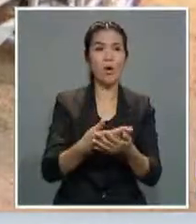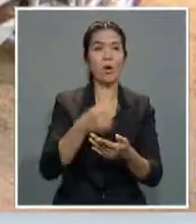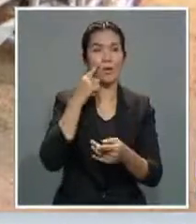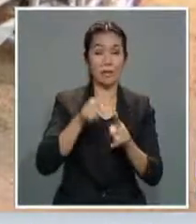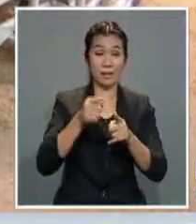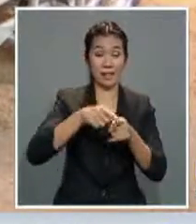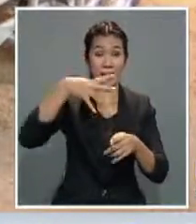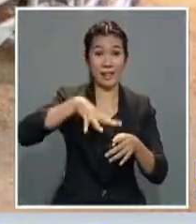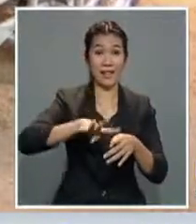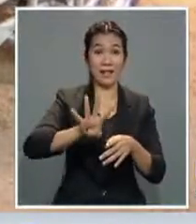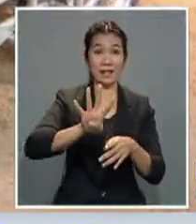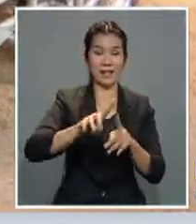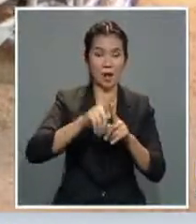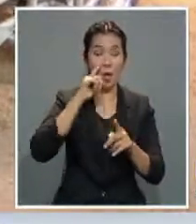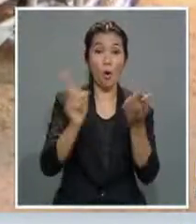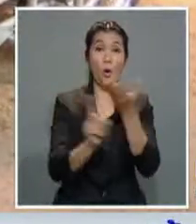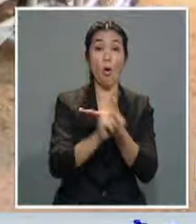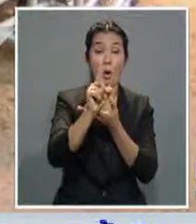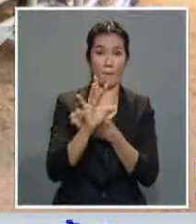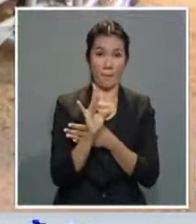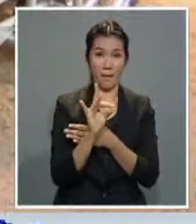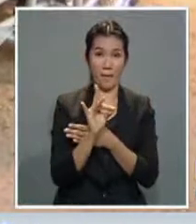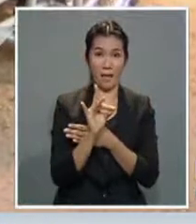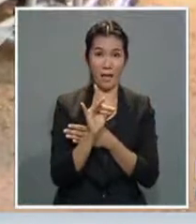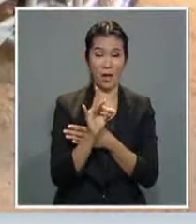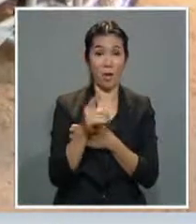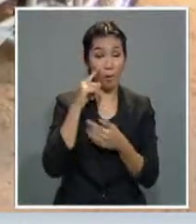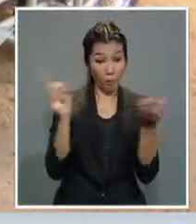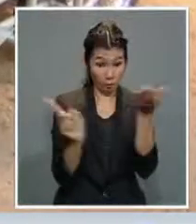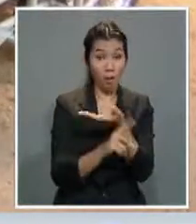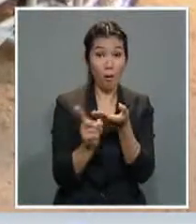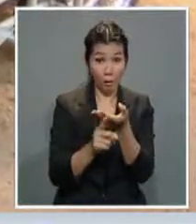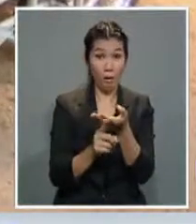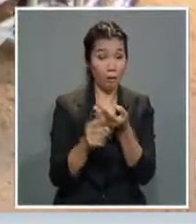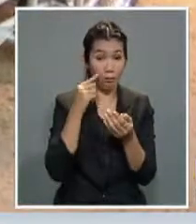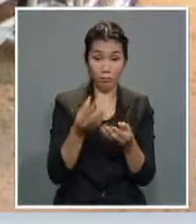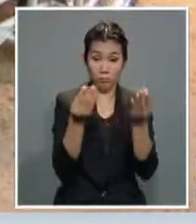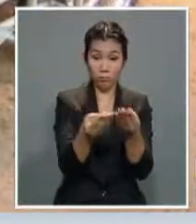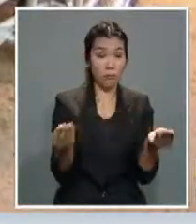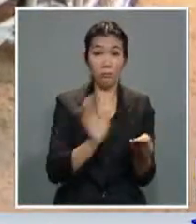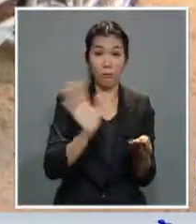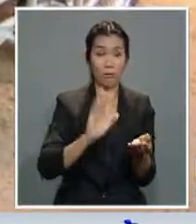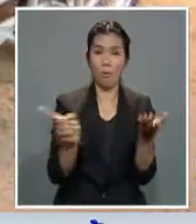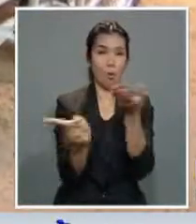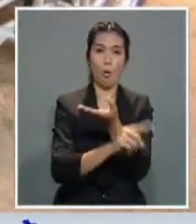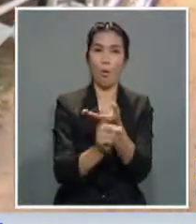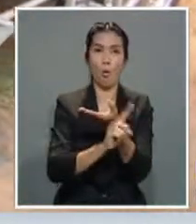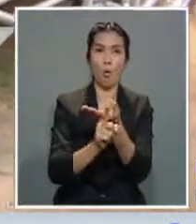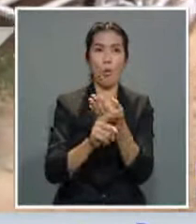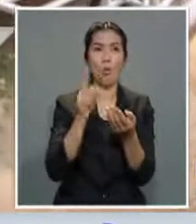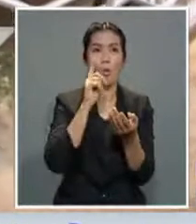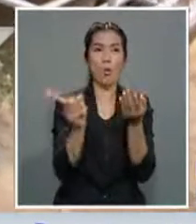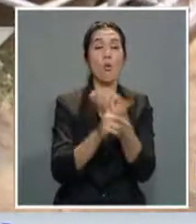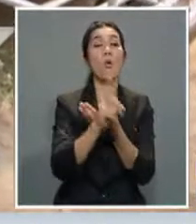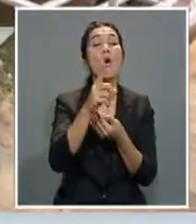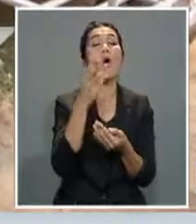ล็บมือนางเนี่ยตอนนี้เรารับซื้อโล8บาทครับกลุ่มเรารับซื้อ ที่นี่รับซื้อกล้วยเป็นกิโลเหรอ ครับเป็นกิโล ครับไม่ได้เป็นว ีอ่ะ คร ับเอาช่างๆๆ1 กิโลครับ วีนึงเท่าไหร่วีนึงเ